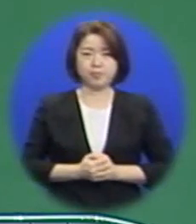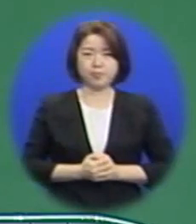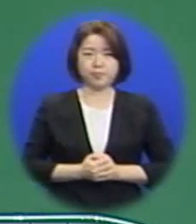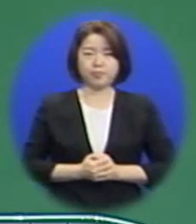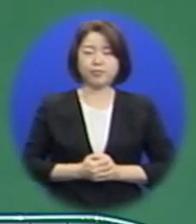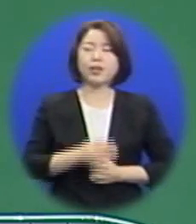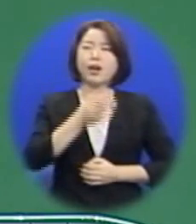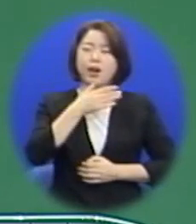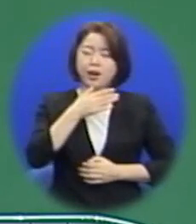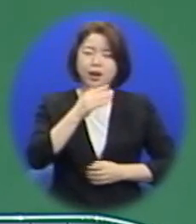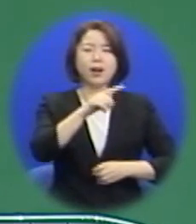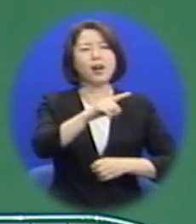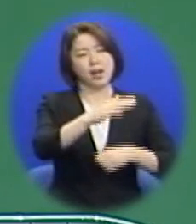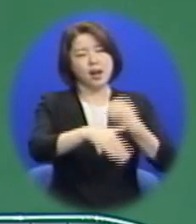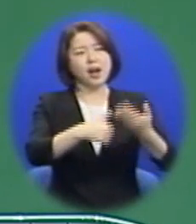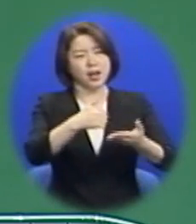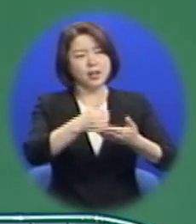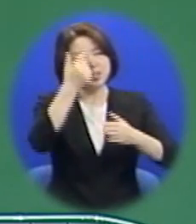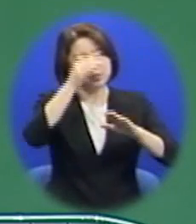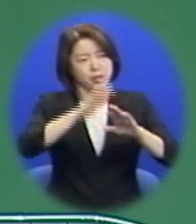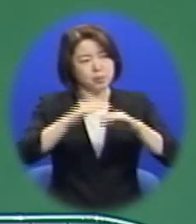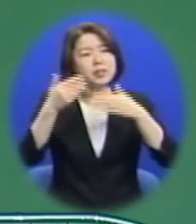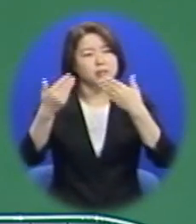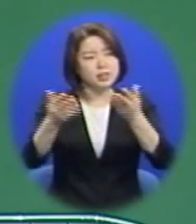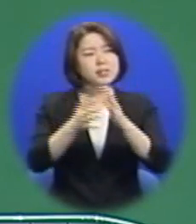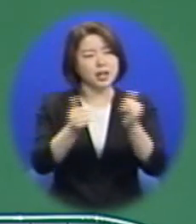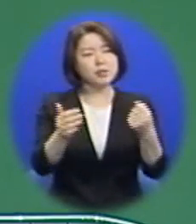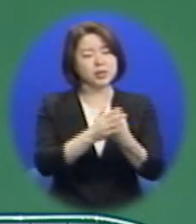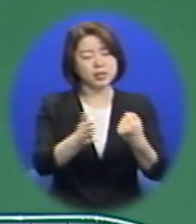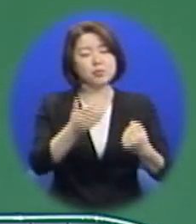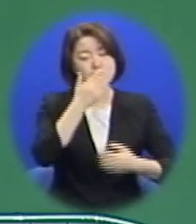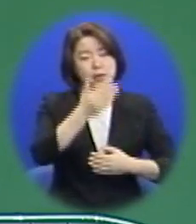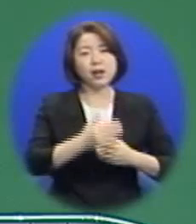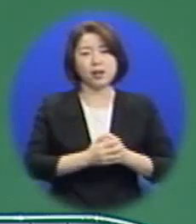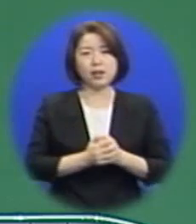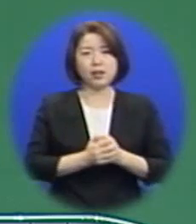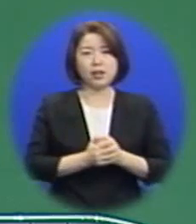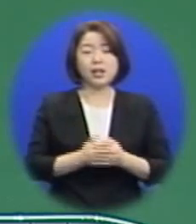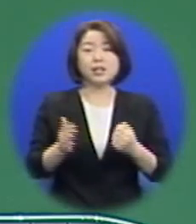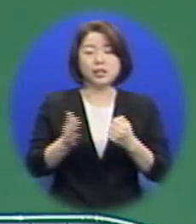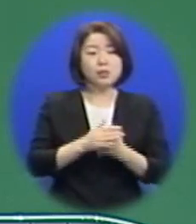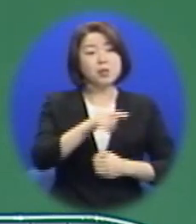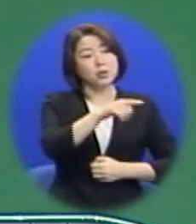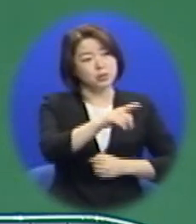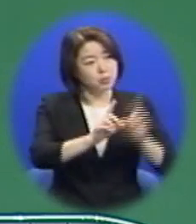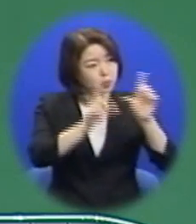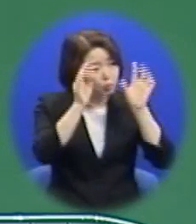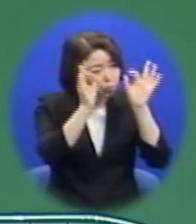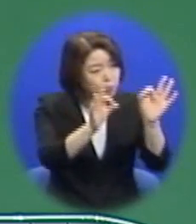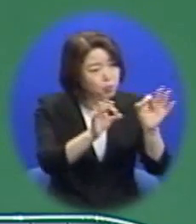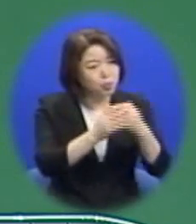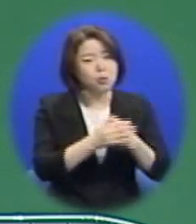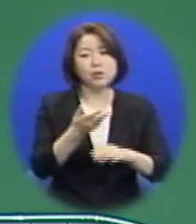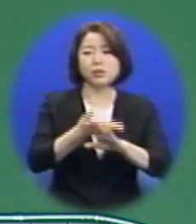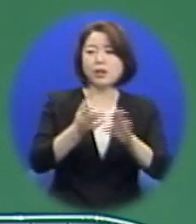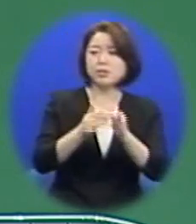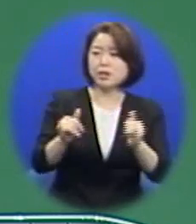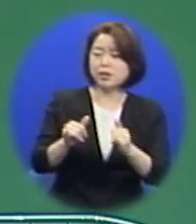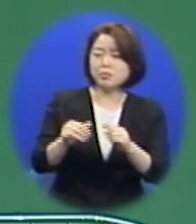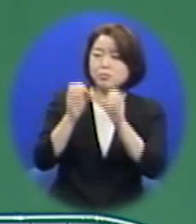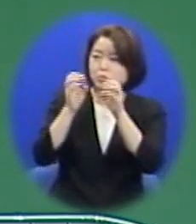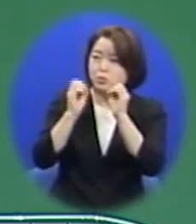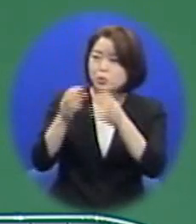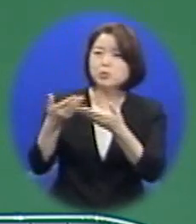하나님을 예배하는 사람이기 때문에 그렇구나. 그래서 그들이 전도를 받는 거예요. 이것이 하나님께서